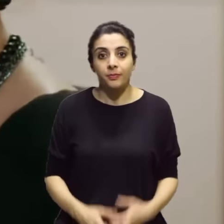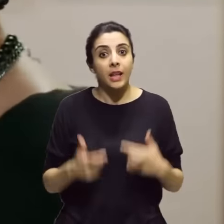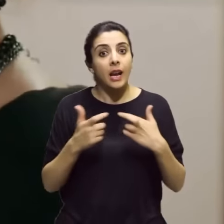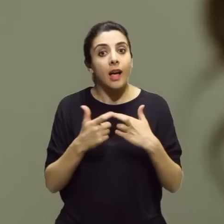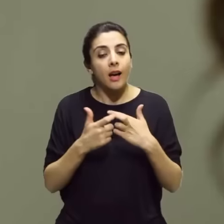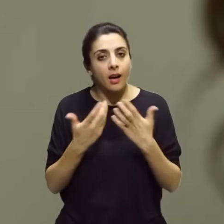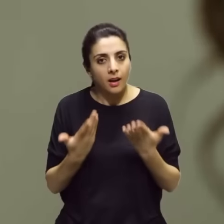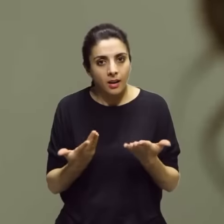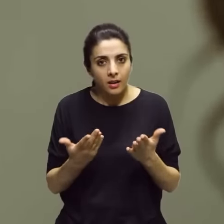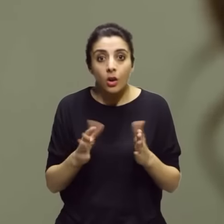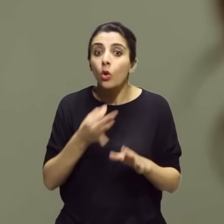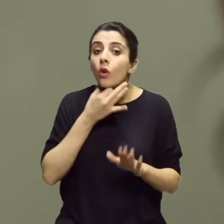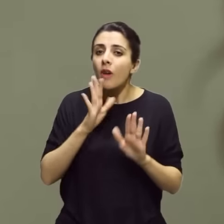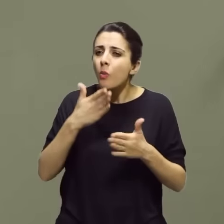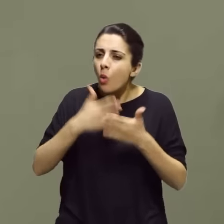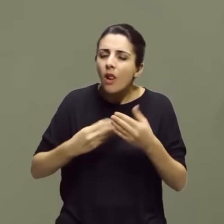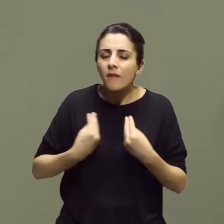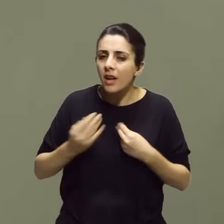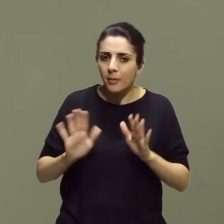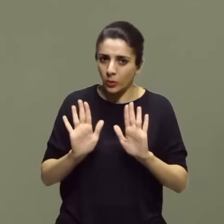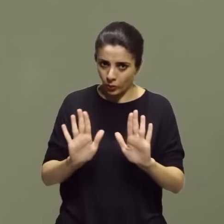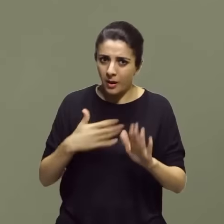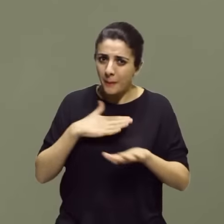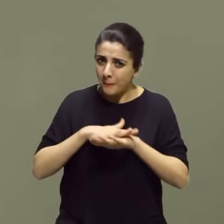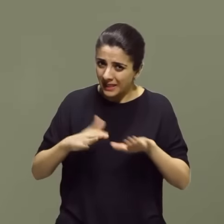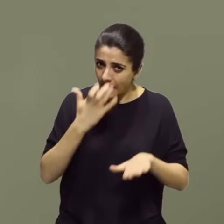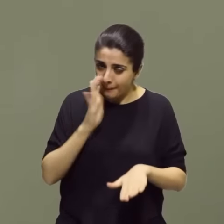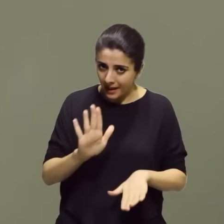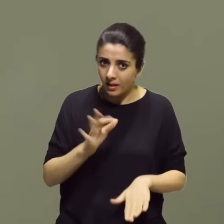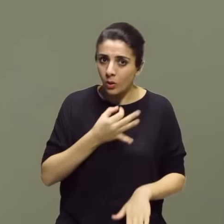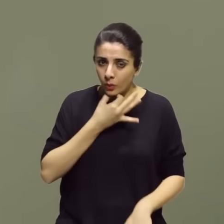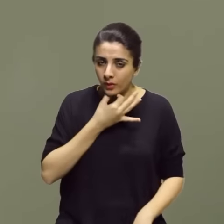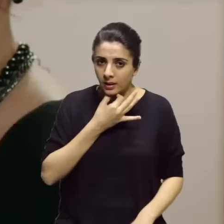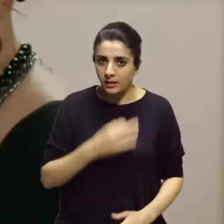Reyhan. Lütfen bölme. Bitirmemi bekle, tamam mı?